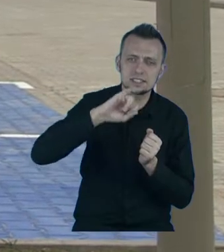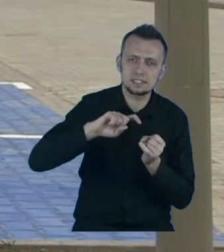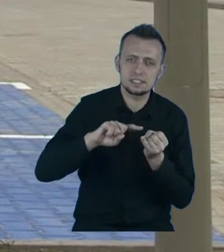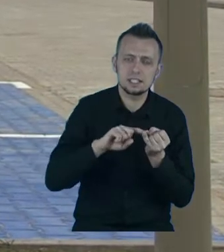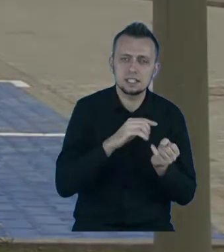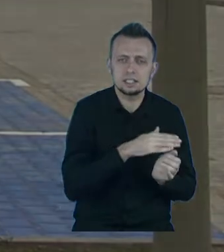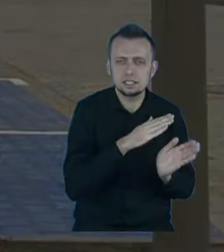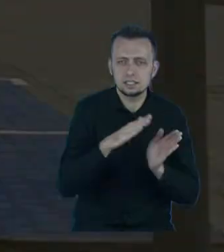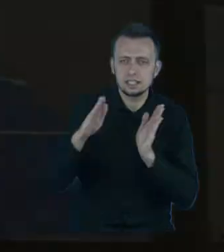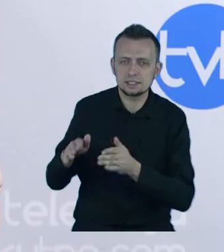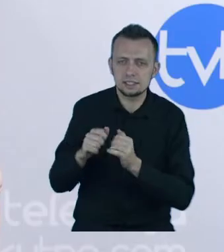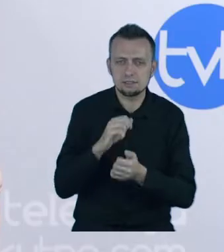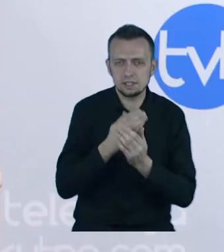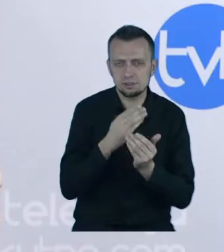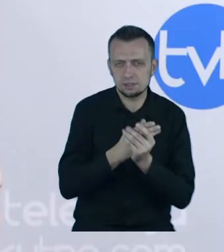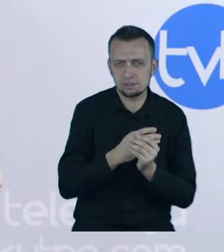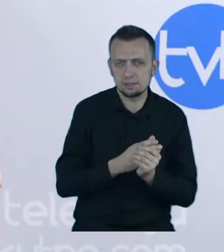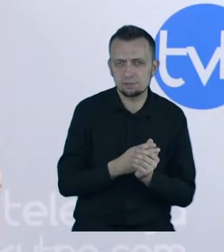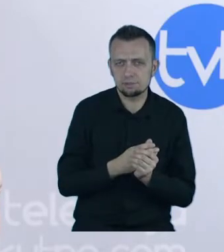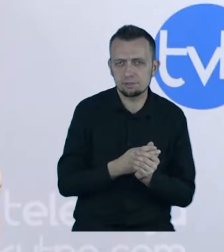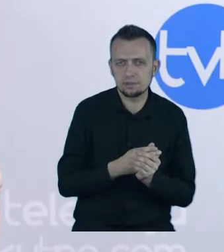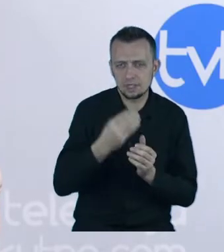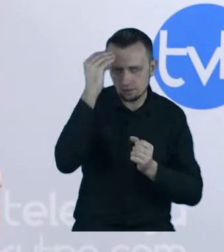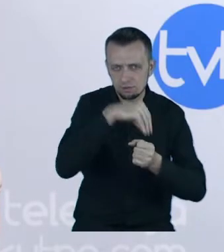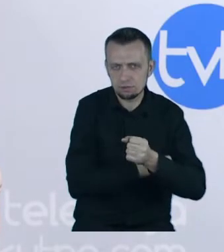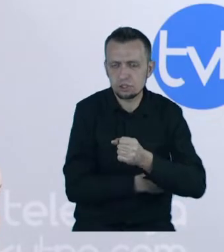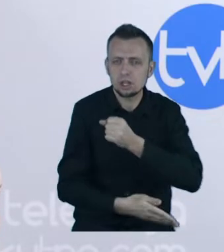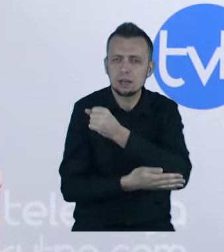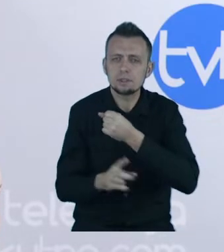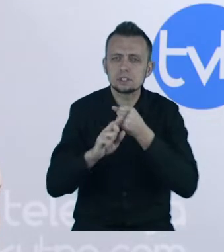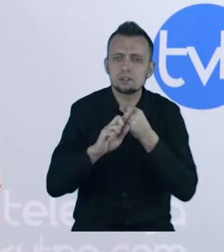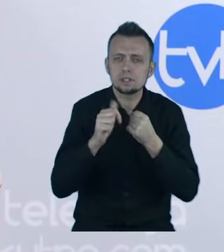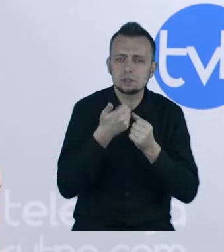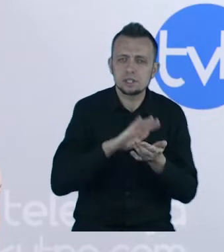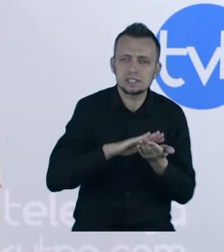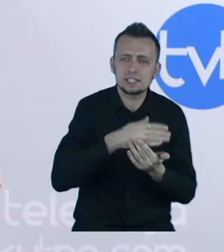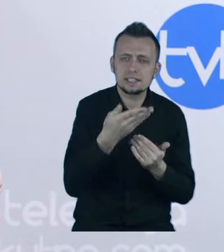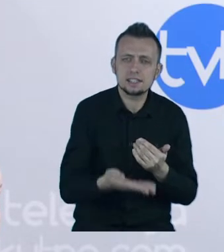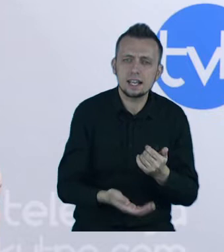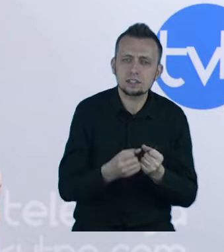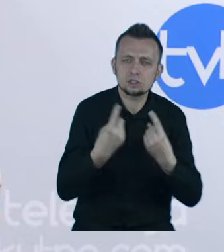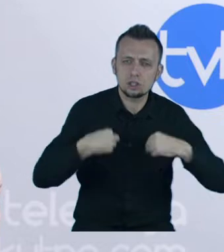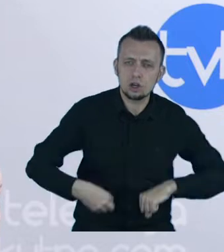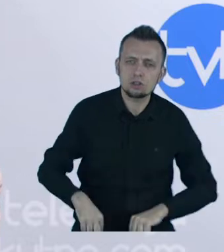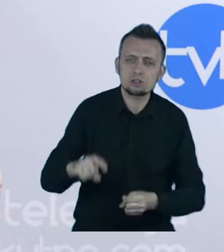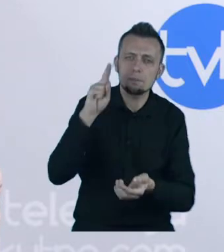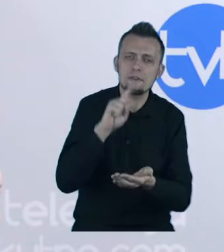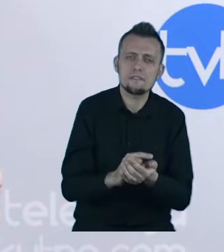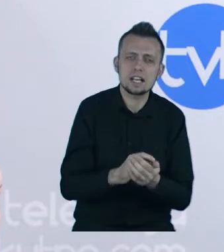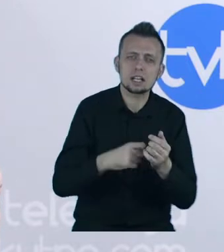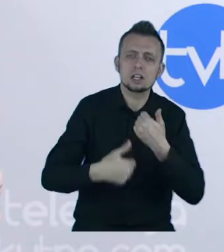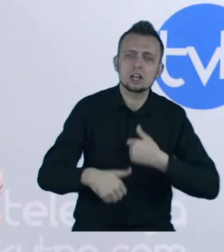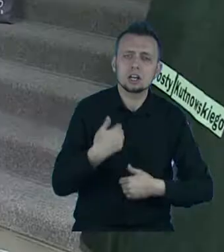Jawna. W Szkole Podstawowej nr 1 nagrodzono laureatów konkursu plastyczno-historycznego Drogi